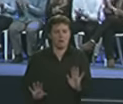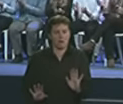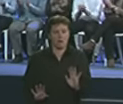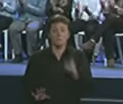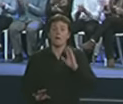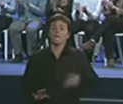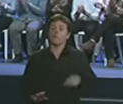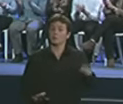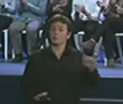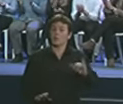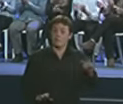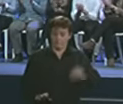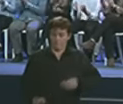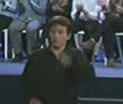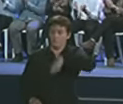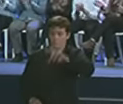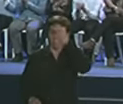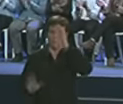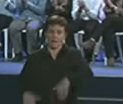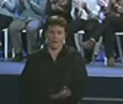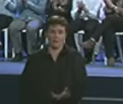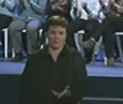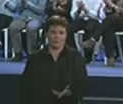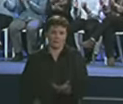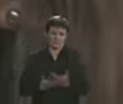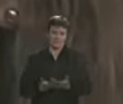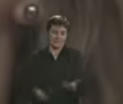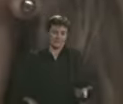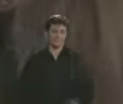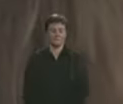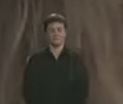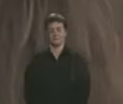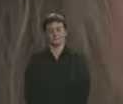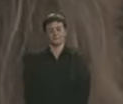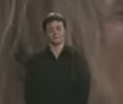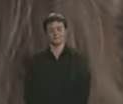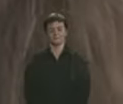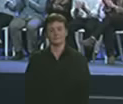pas compris, on n'a jamais bien compris. Jamais.